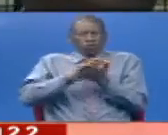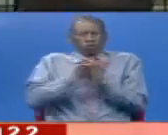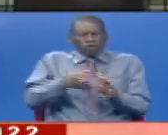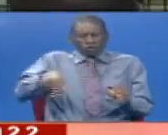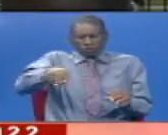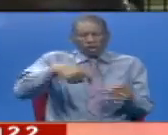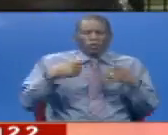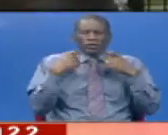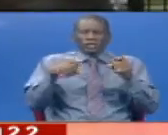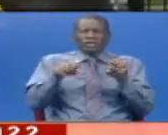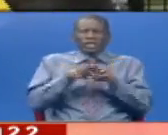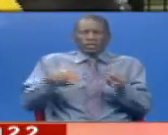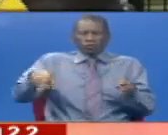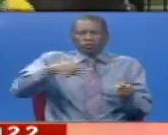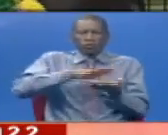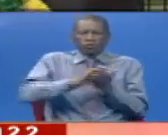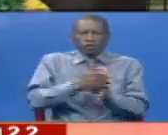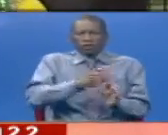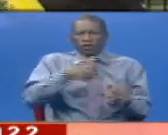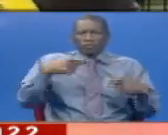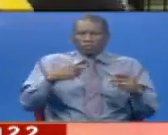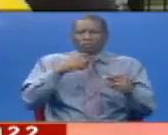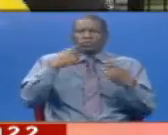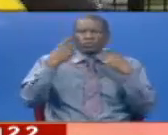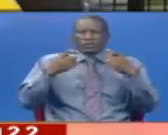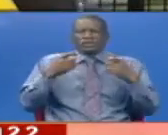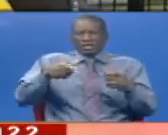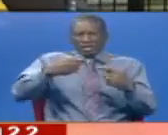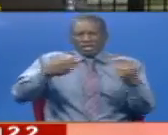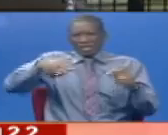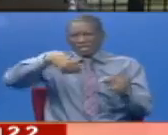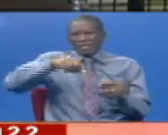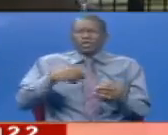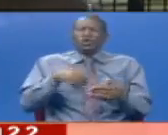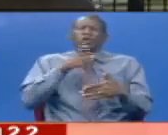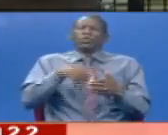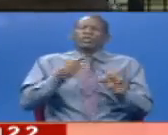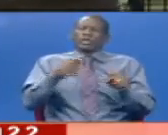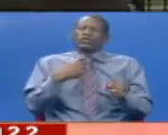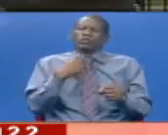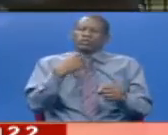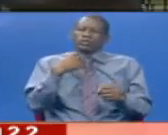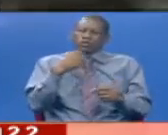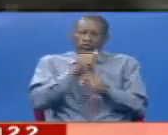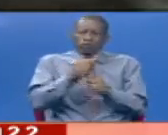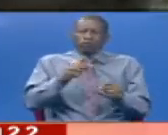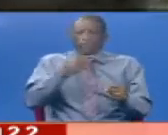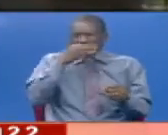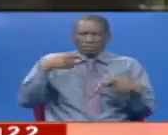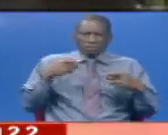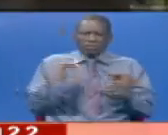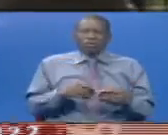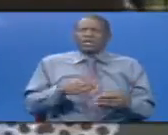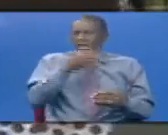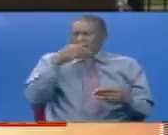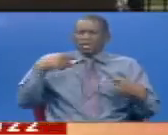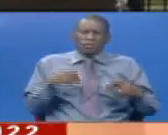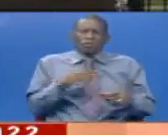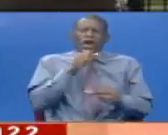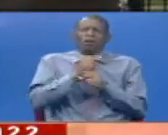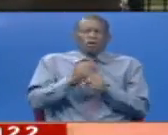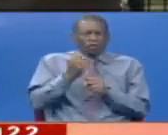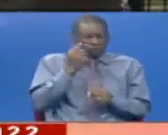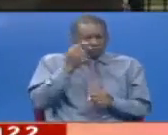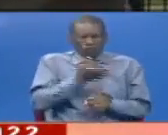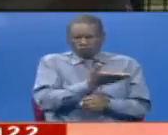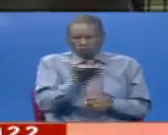yetu kama tunavyowasamehe waliotukosea. Naam, unayepi kwa wakazi wa Nyeri? Wakazi wa Nyeri ni kwamba nitawafanyia kazi kwa